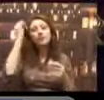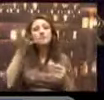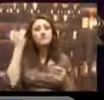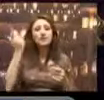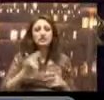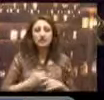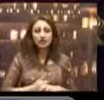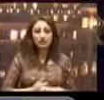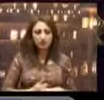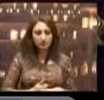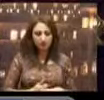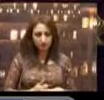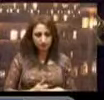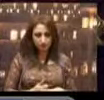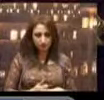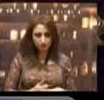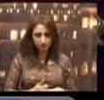اكون